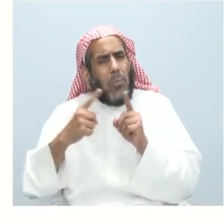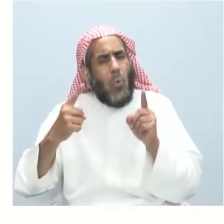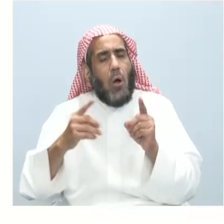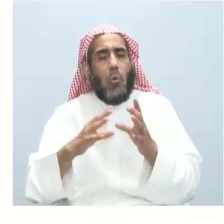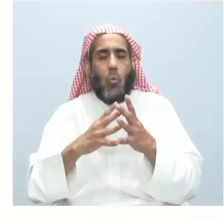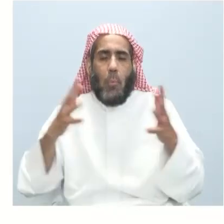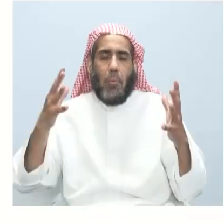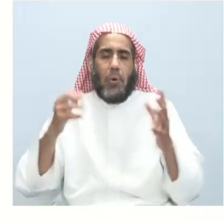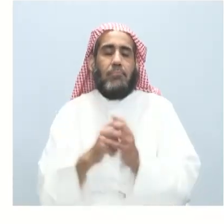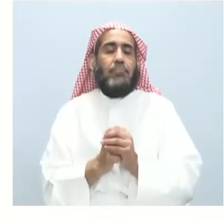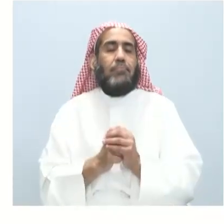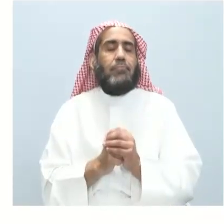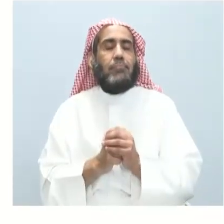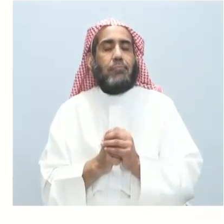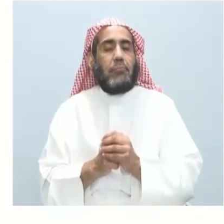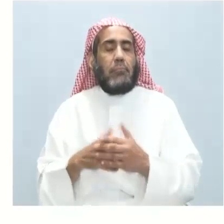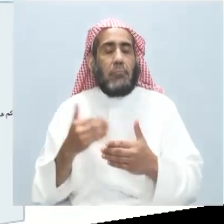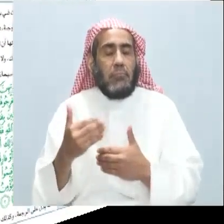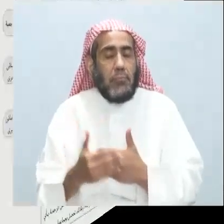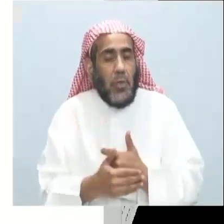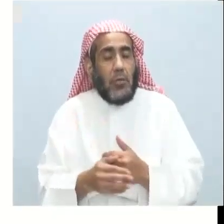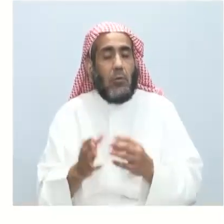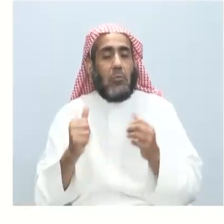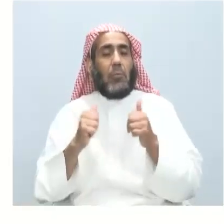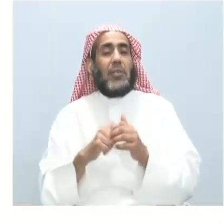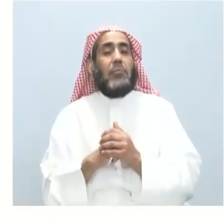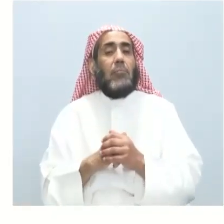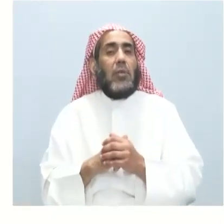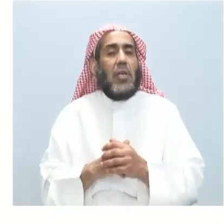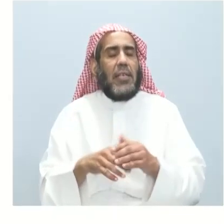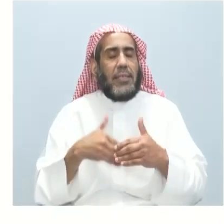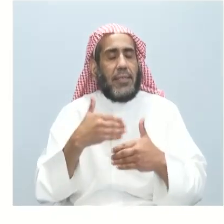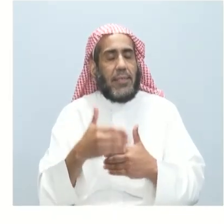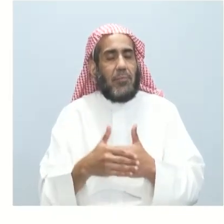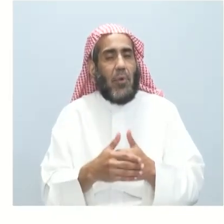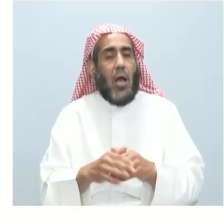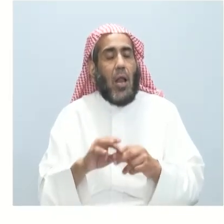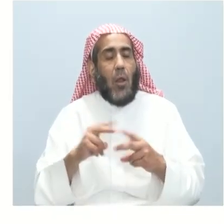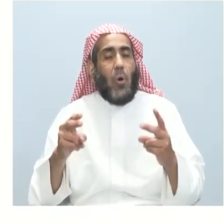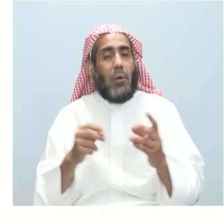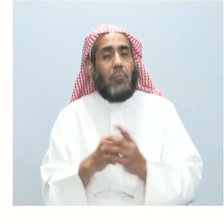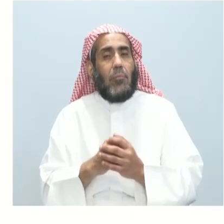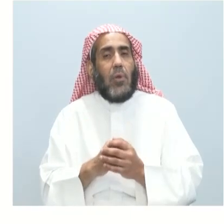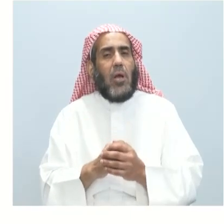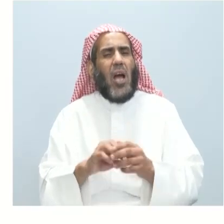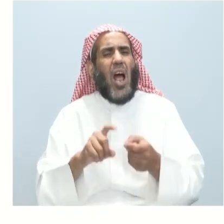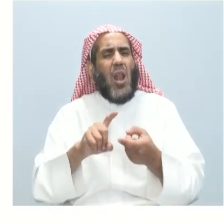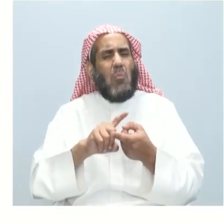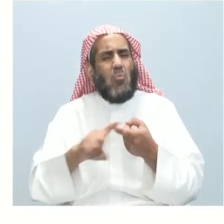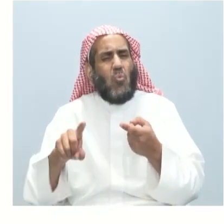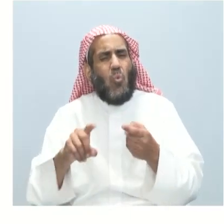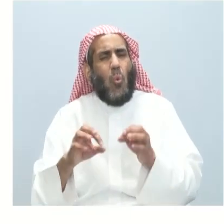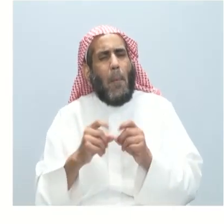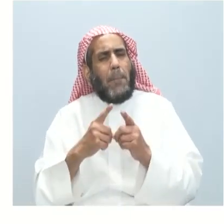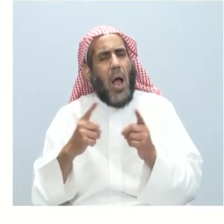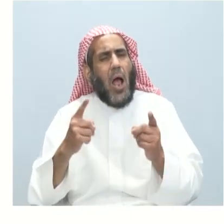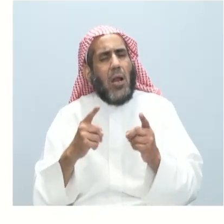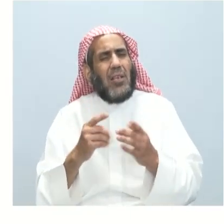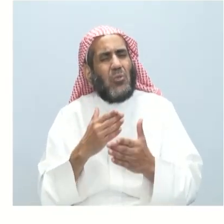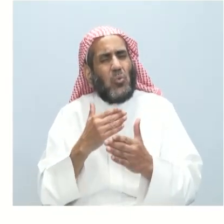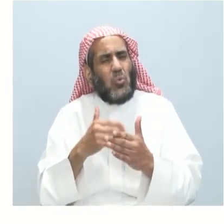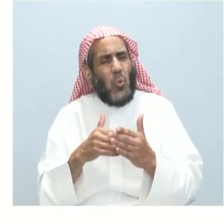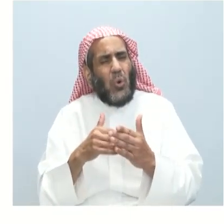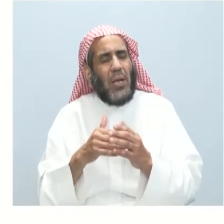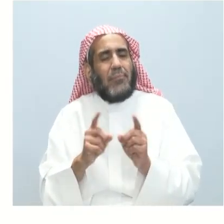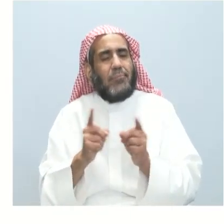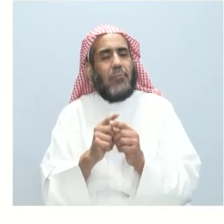بينونه كبرى ناتي هنا ايها الطلاب والطالبات لاستكمال الانواع المطلقه البائن بينونه